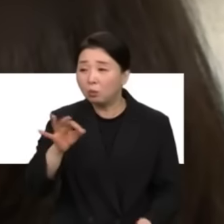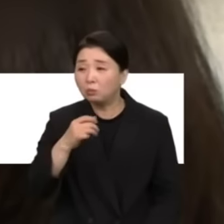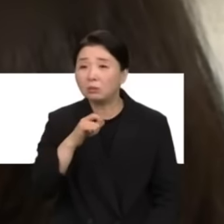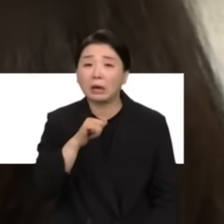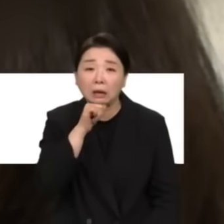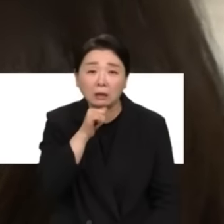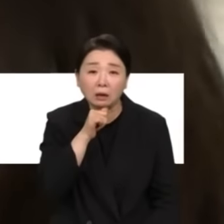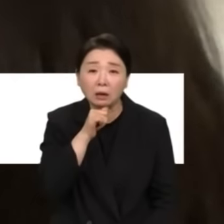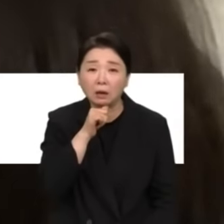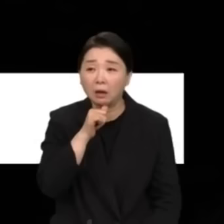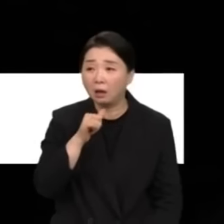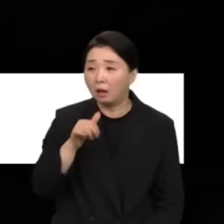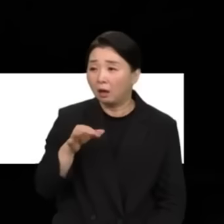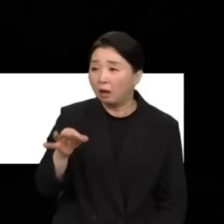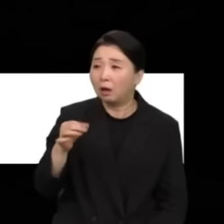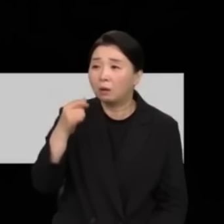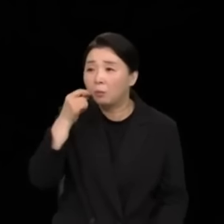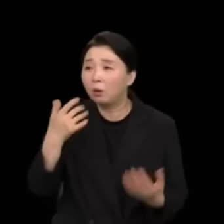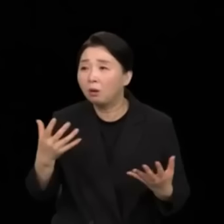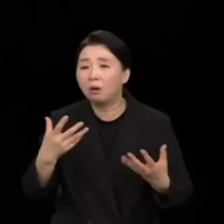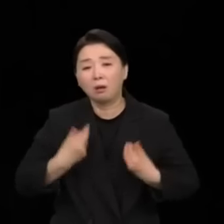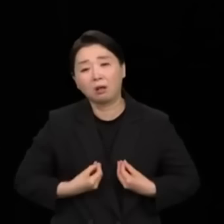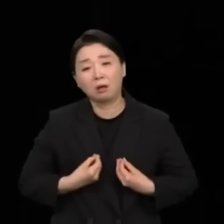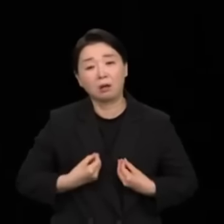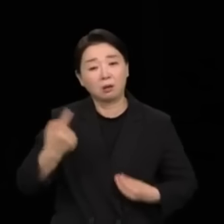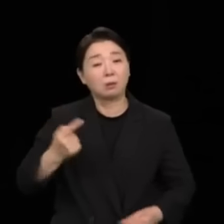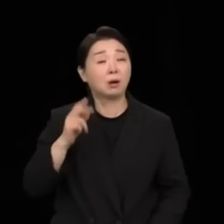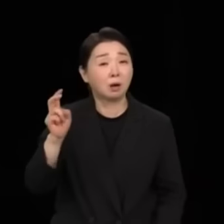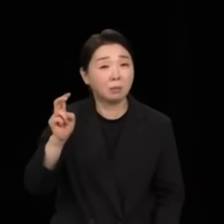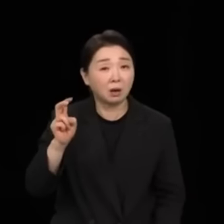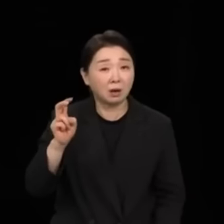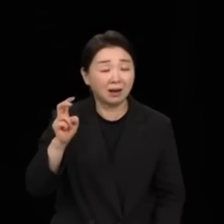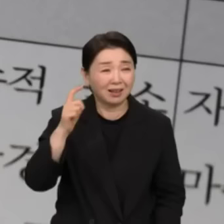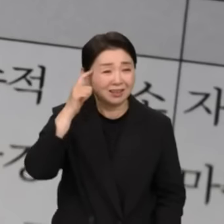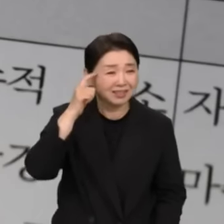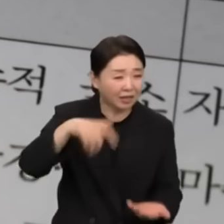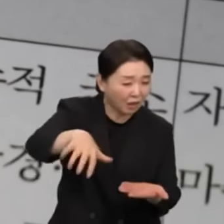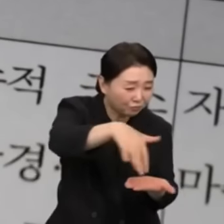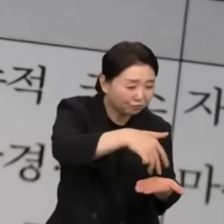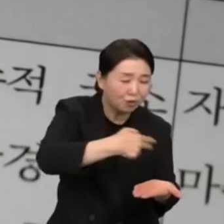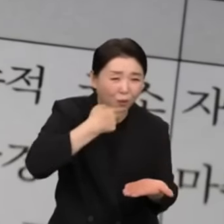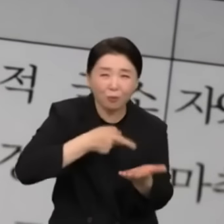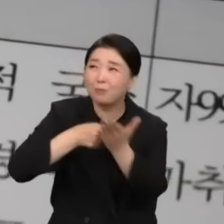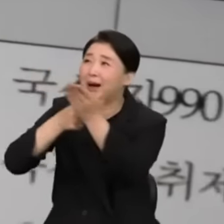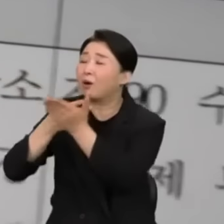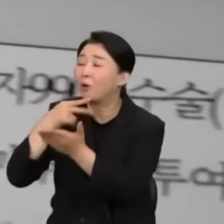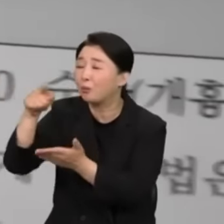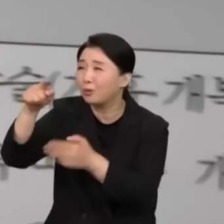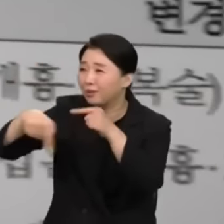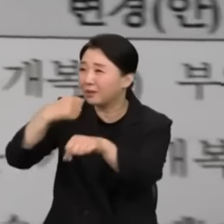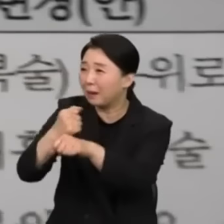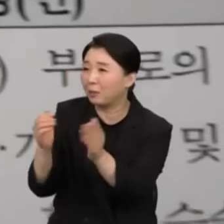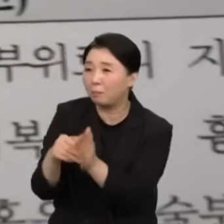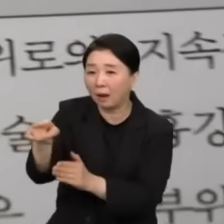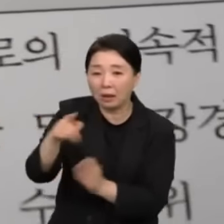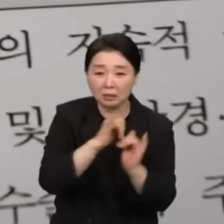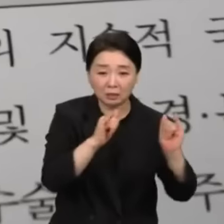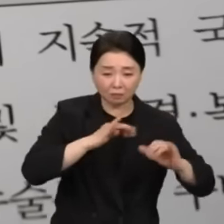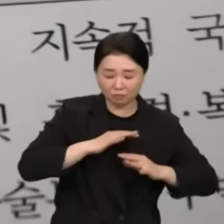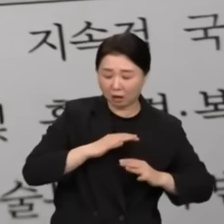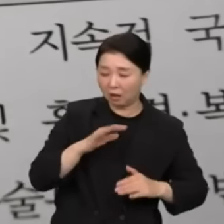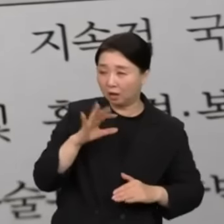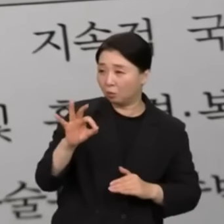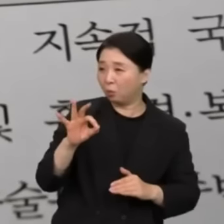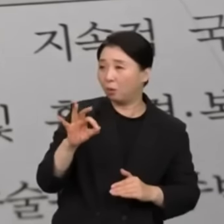이렇게 박탈감을 느끼지 않나. 제대로 된 의견 수렴 없이 정책이 추진되는 사이에 불안감과 경제적